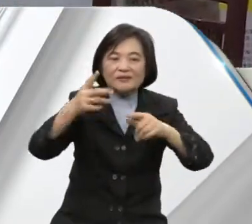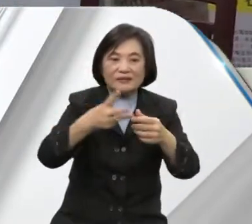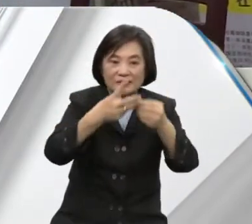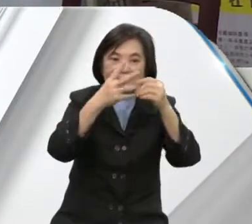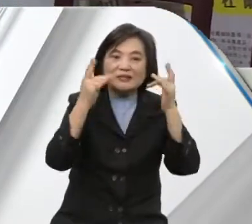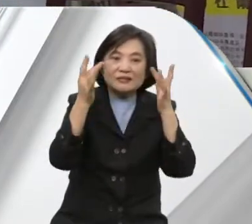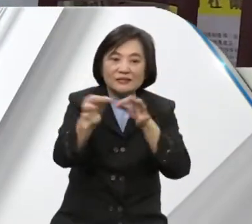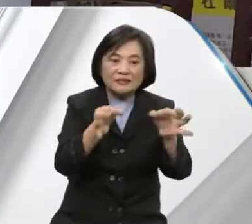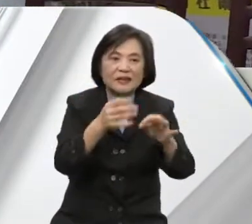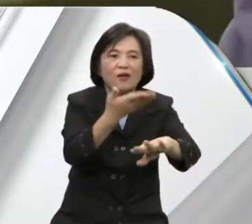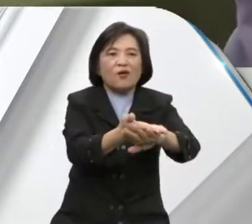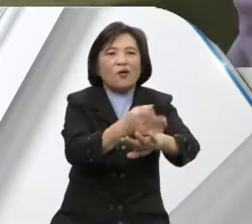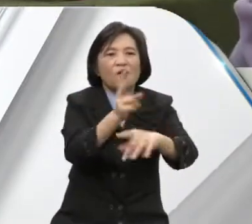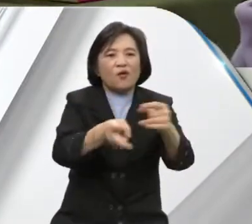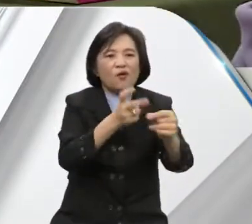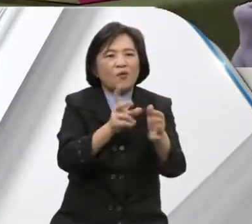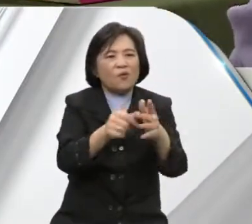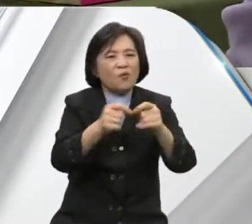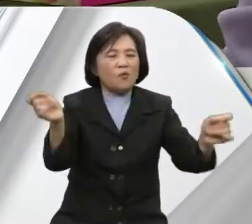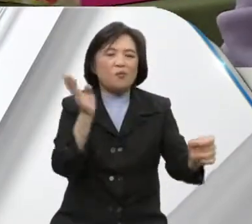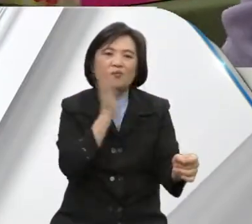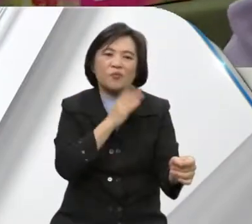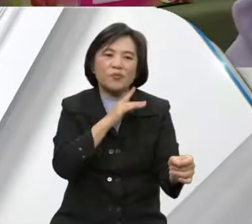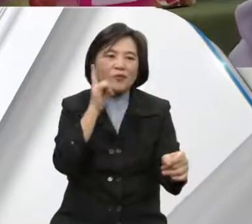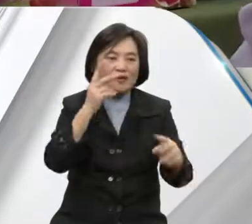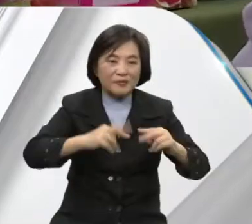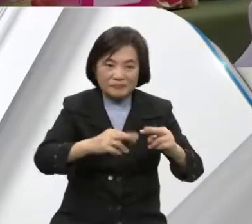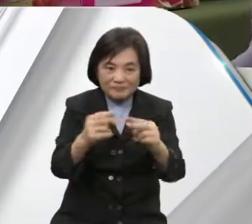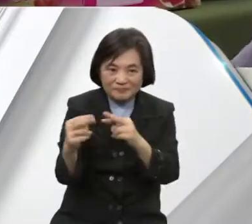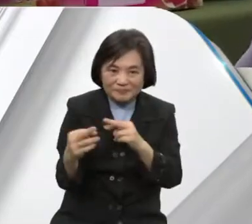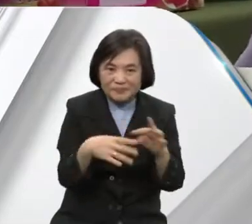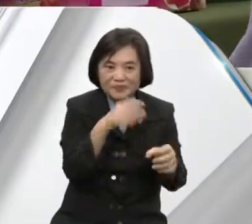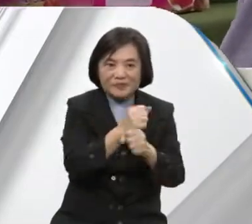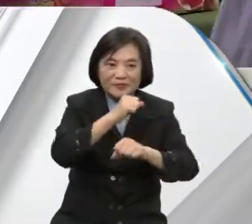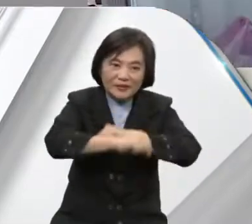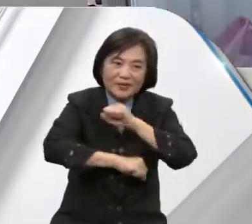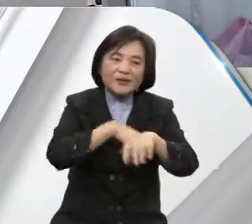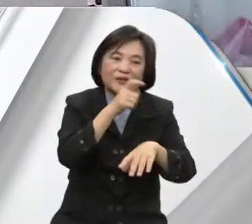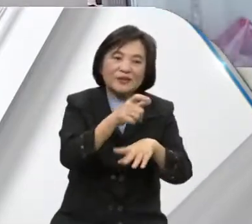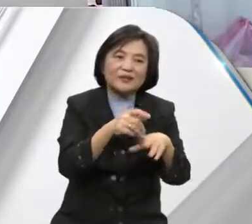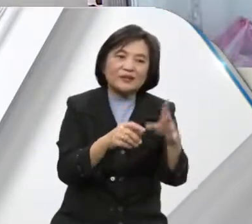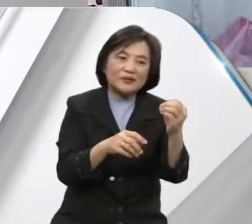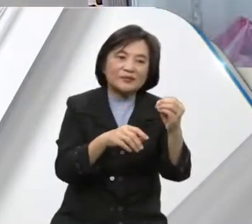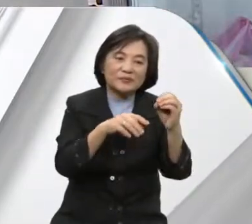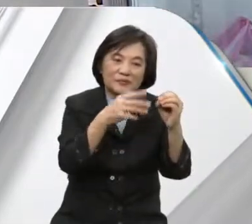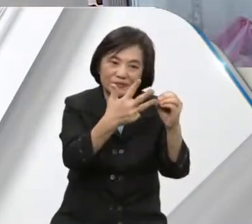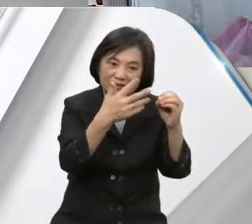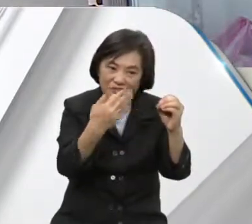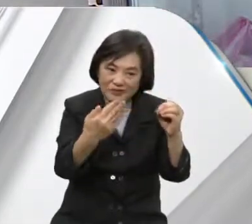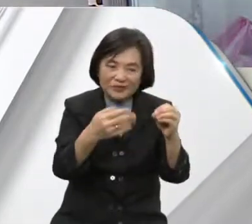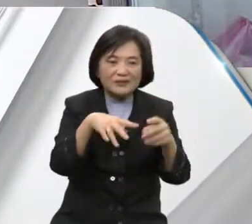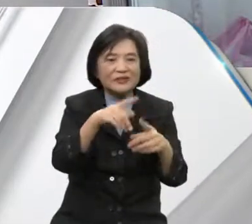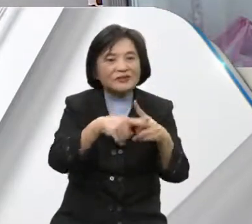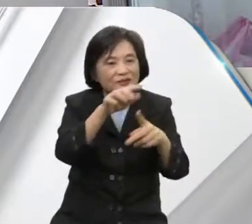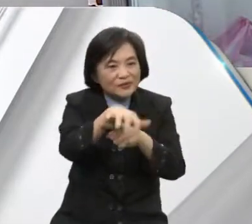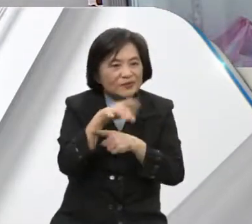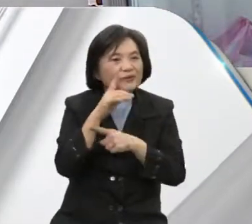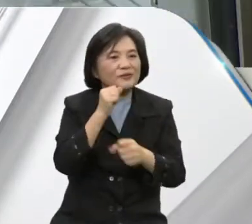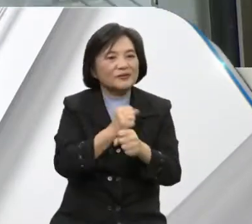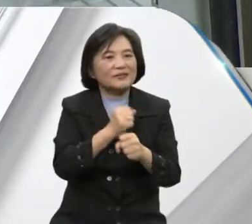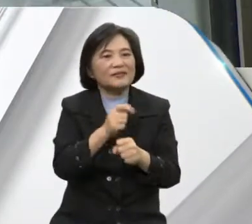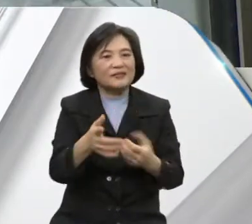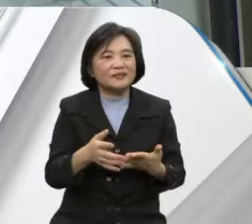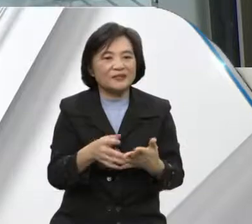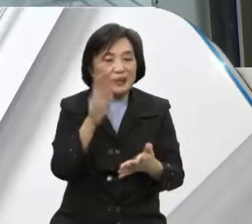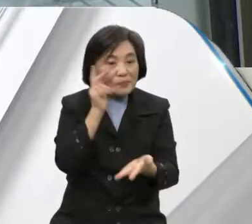神市场，佢做有山收农嘅店面，南北桥快乐农场，就替当年提供新鲜蔬果加工品案。